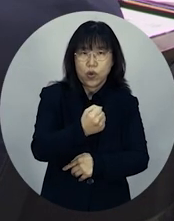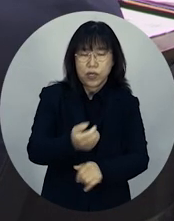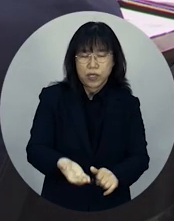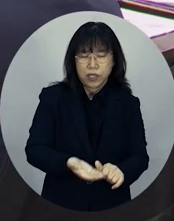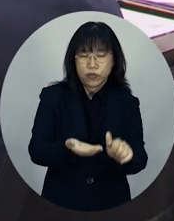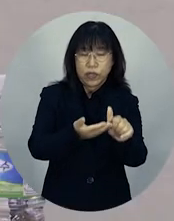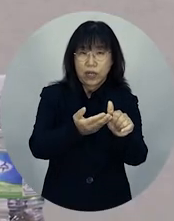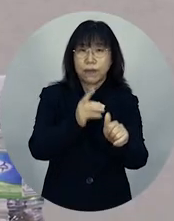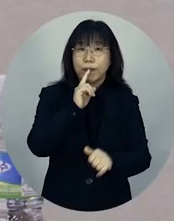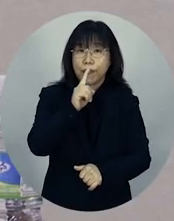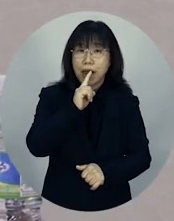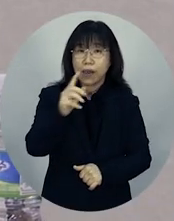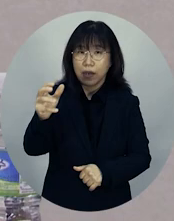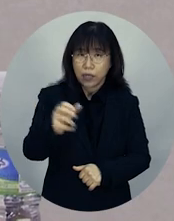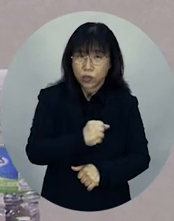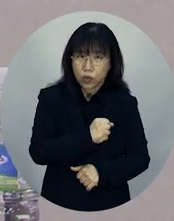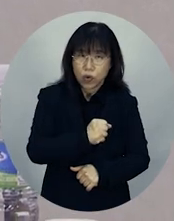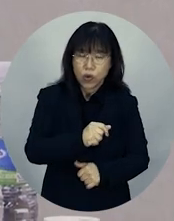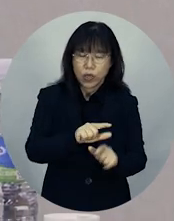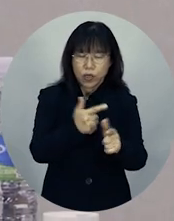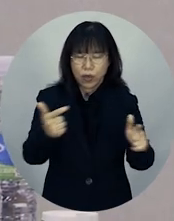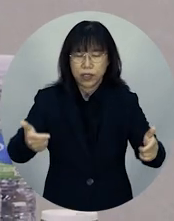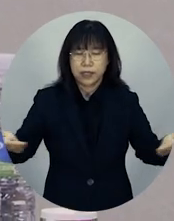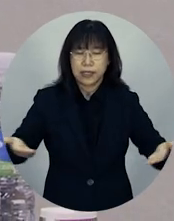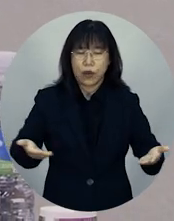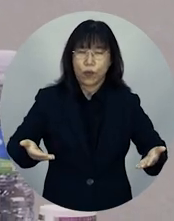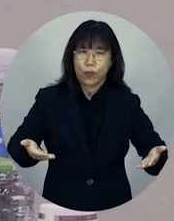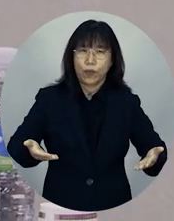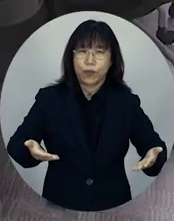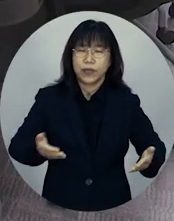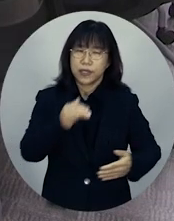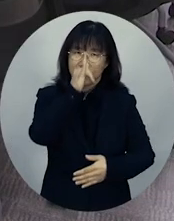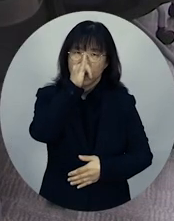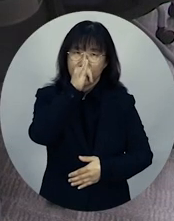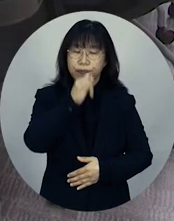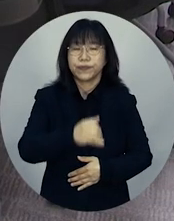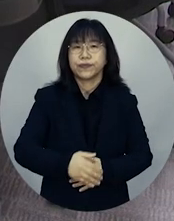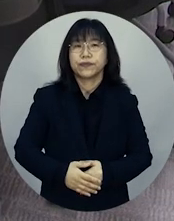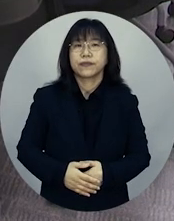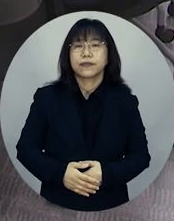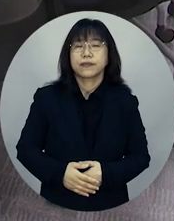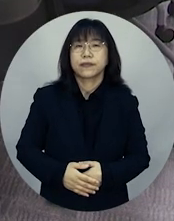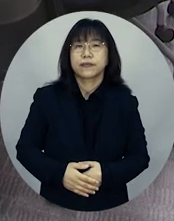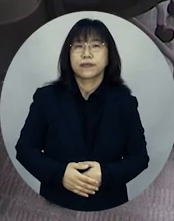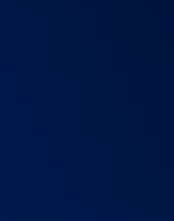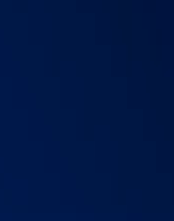힘으로라는 슬로건 아래 지역 인재 양성을 위한 다양한 사업들을 펼치고 있습니다.